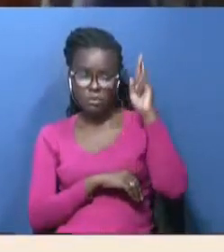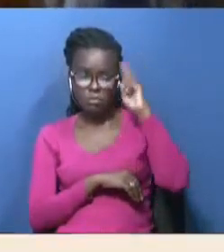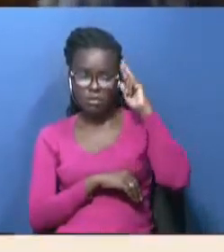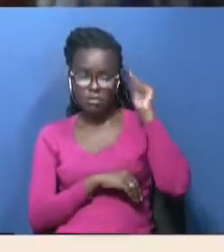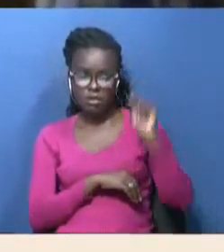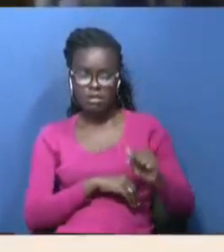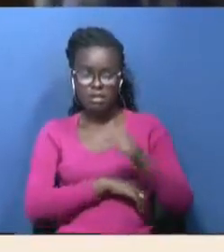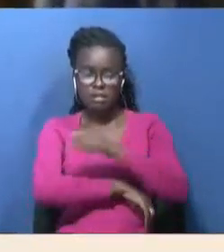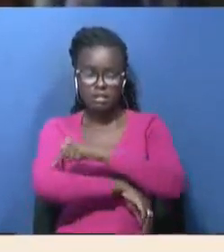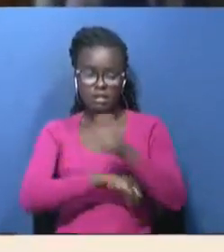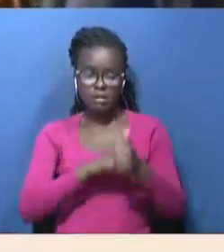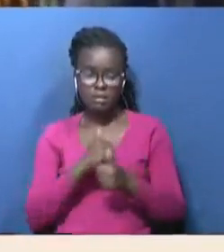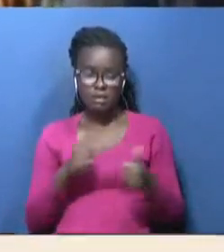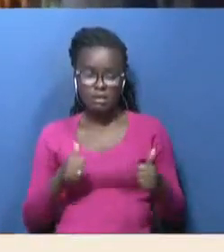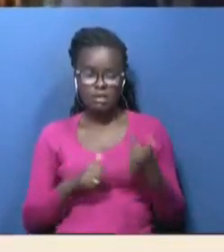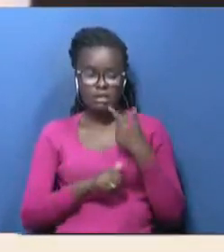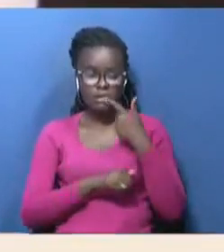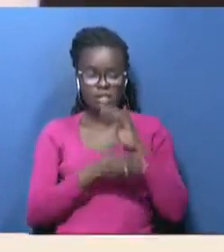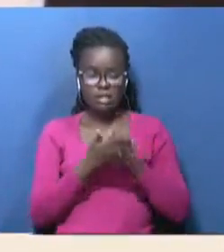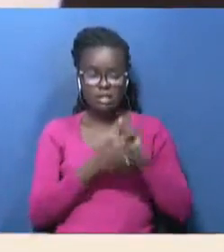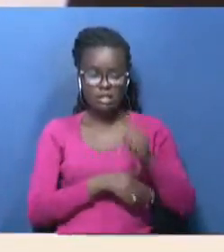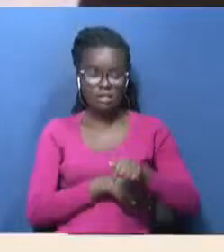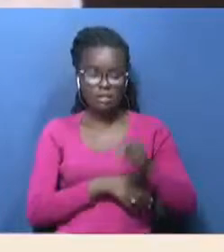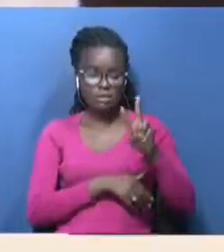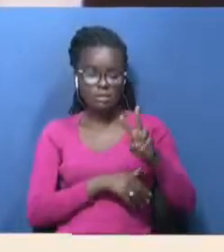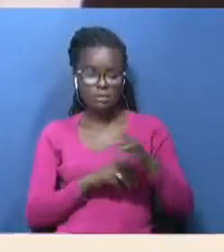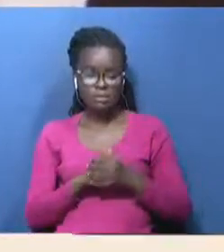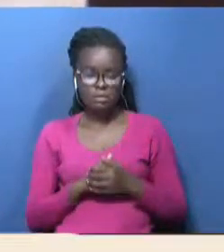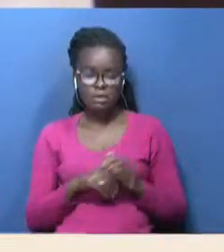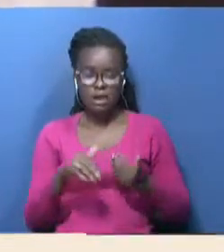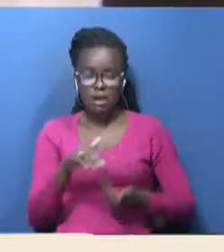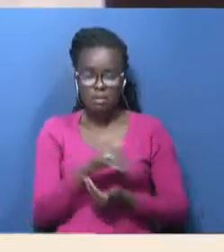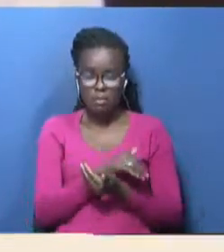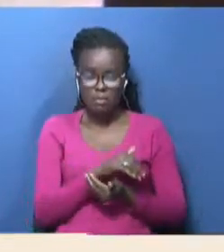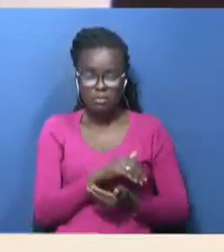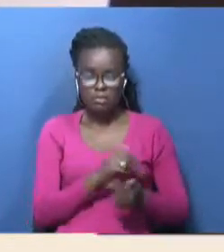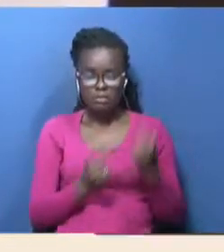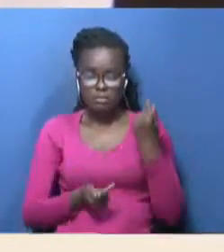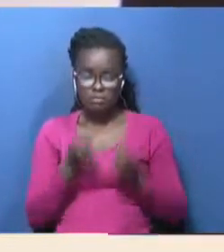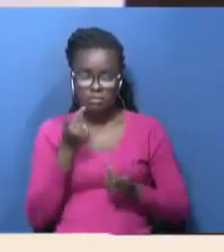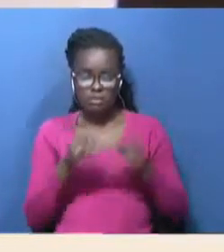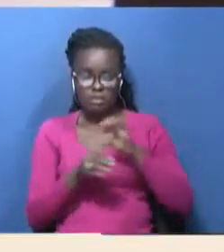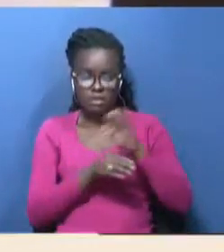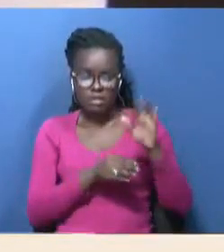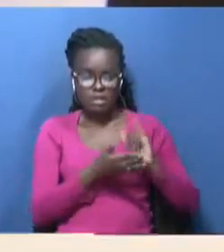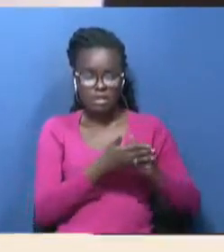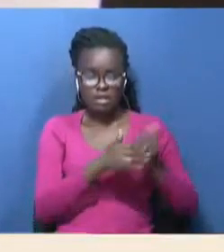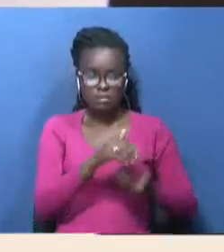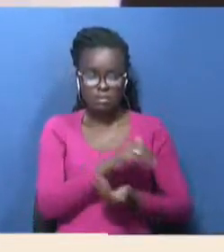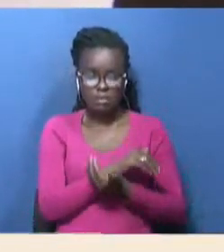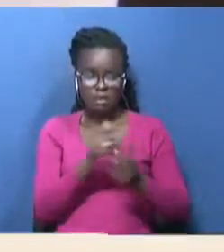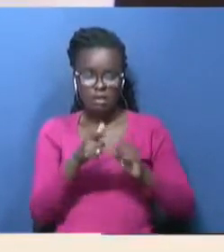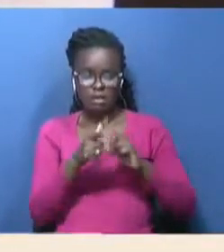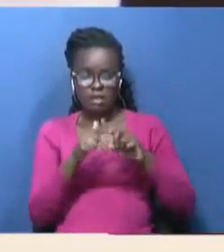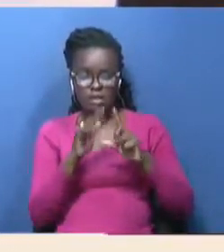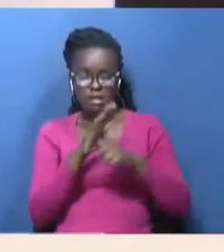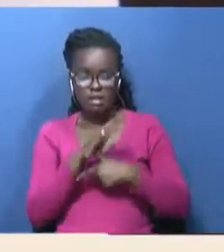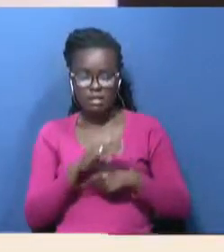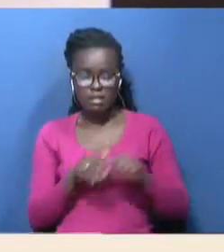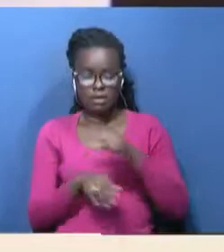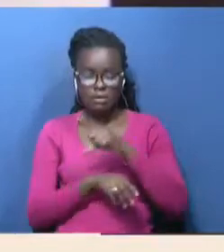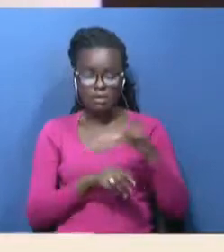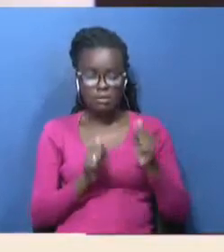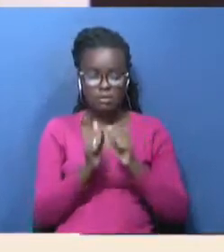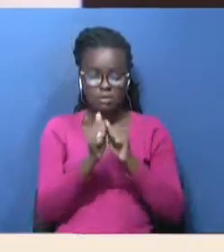mũthĩ ũcio wega, augĩte erĩ aya mokĩrire kũharĩria cai kĩroko kĩu na thutha ũcio